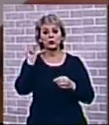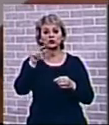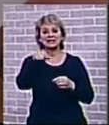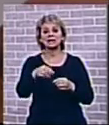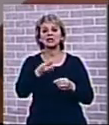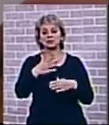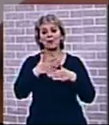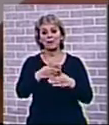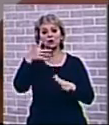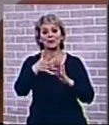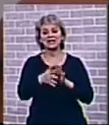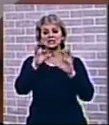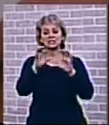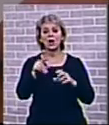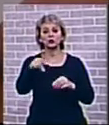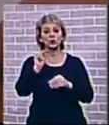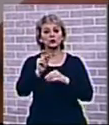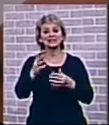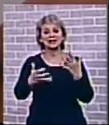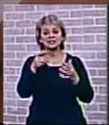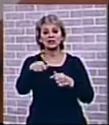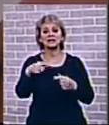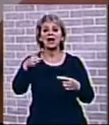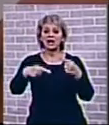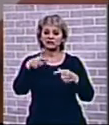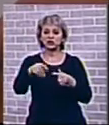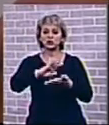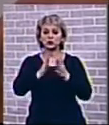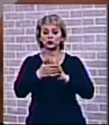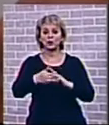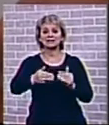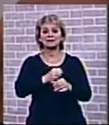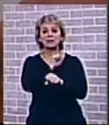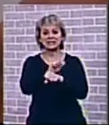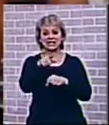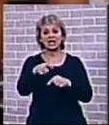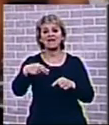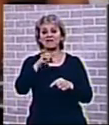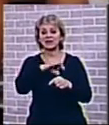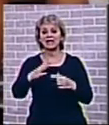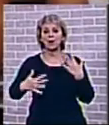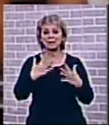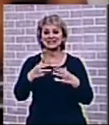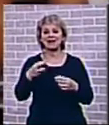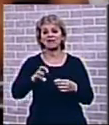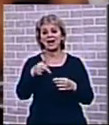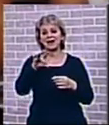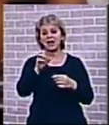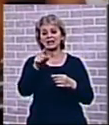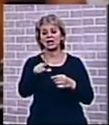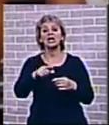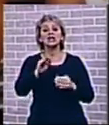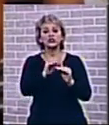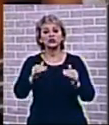ученикам здесь помогают понять законы. Учат разбираться в конфликтных ситуациях, предотвращать эффект эмоционального выгорания.